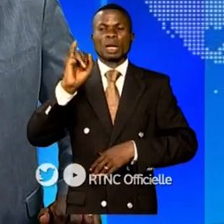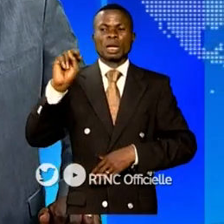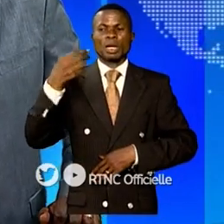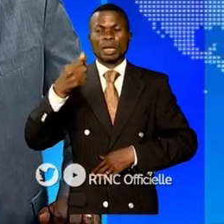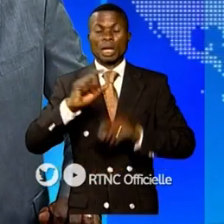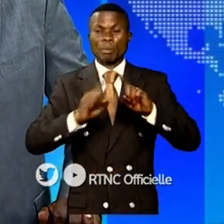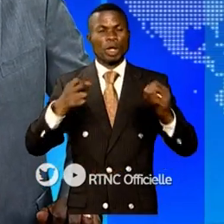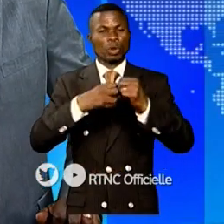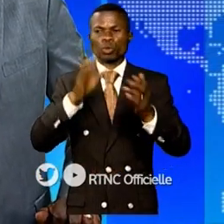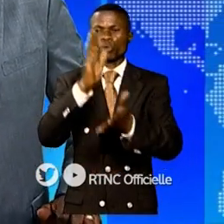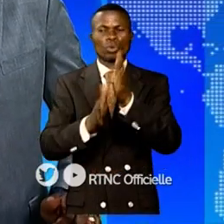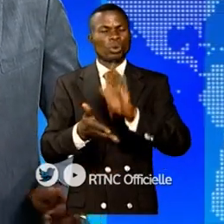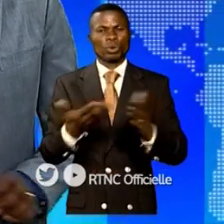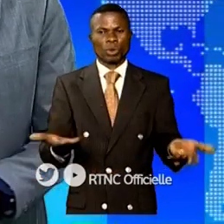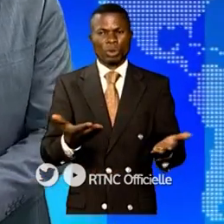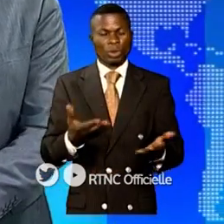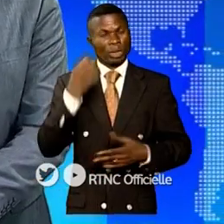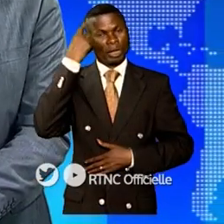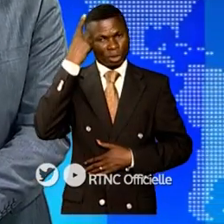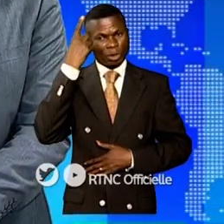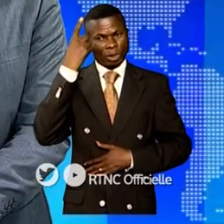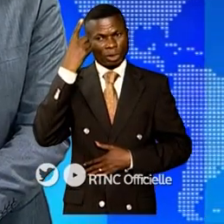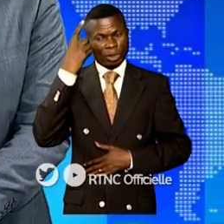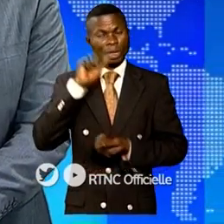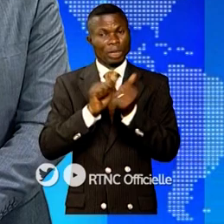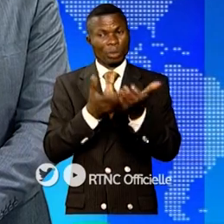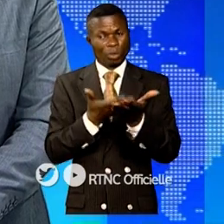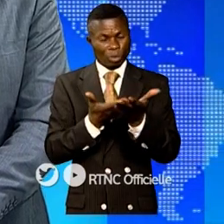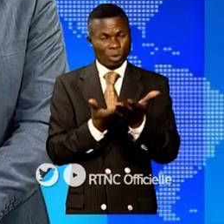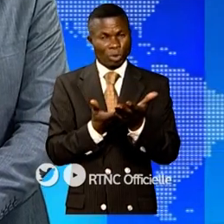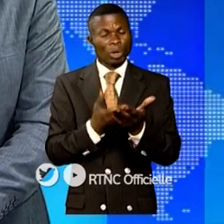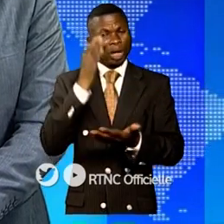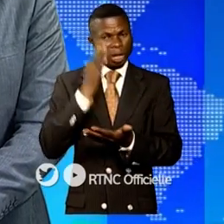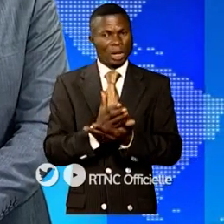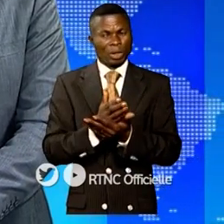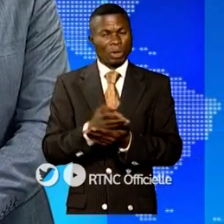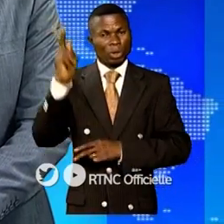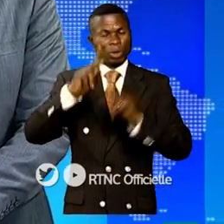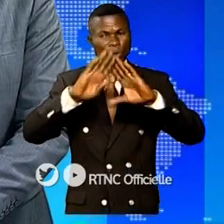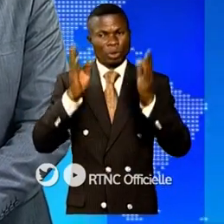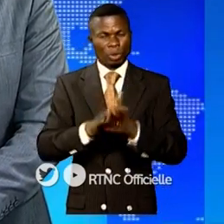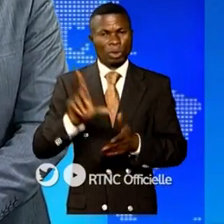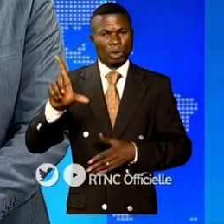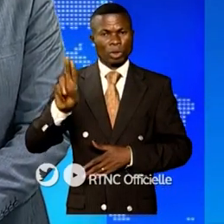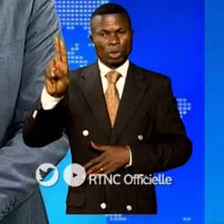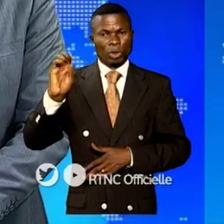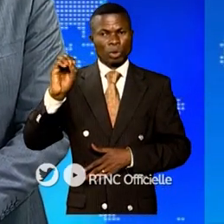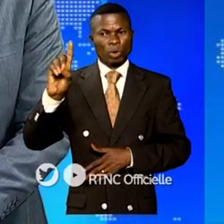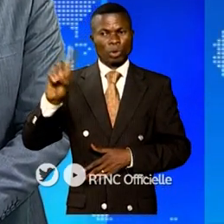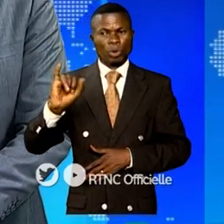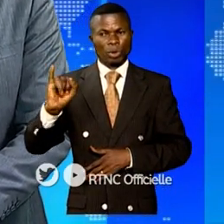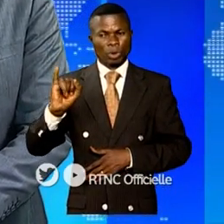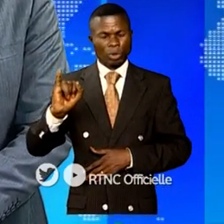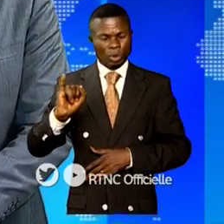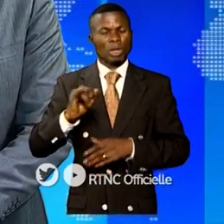sont sans électricité. Allez-y comprendre, cet oxymoron va bientôt prendre fin. La population des Luozi a reçu toutes